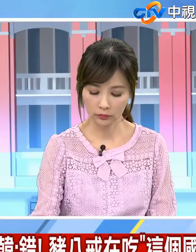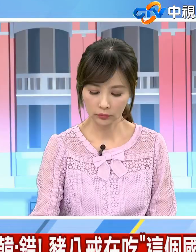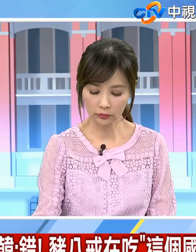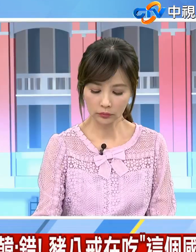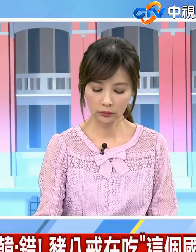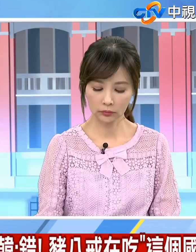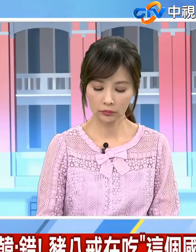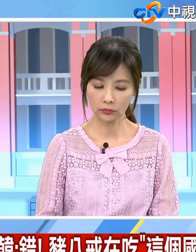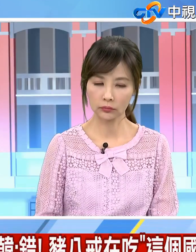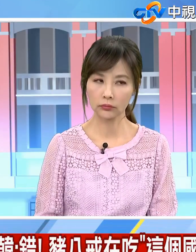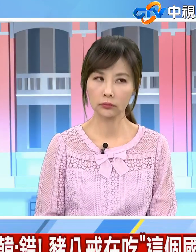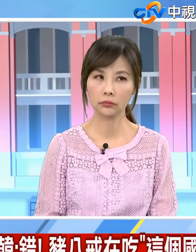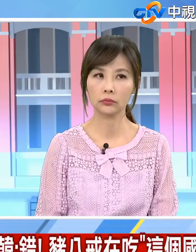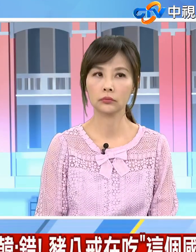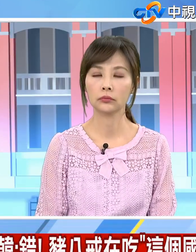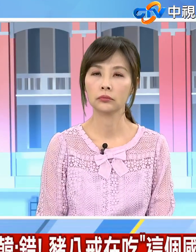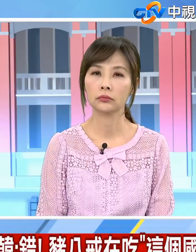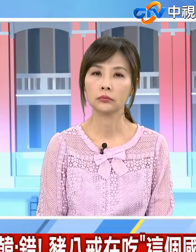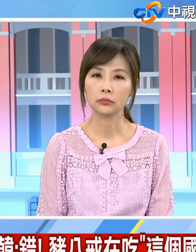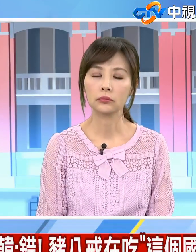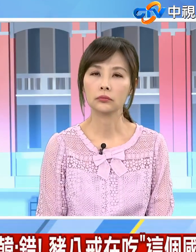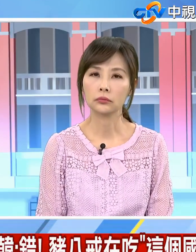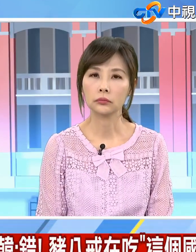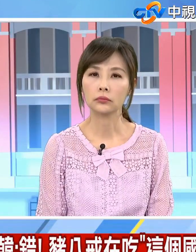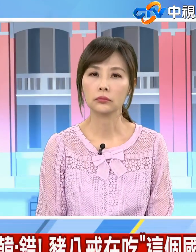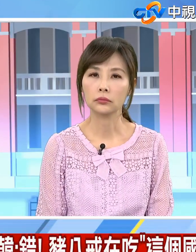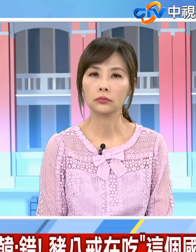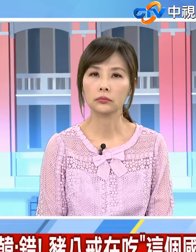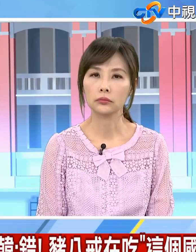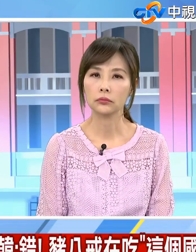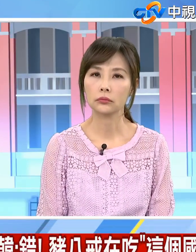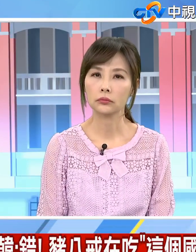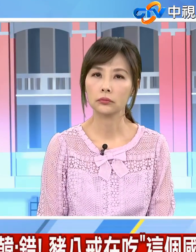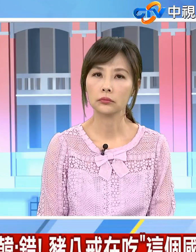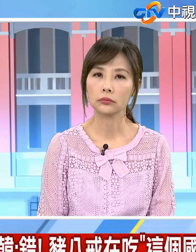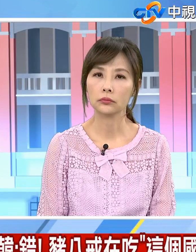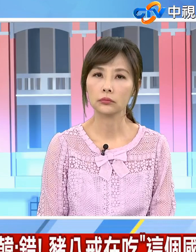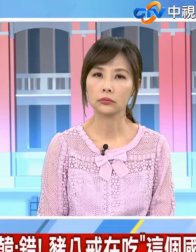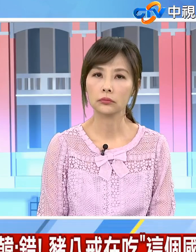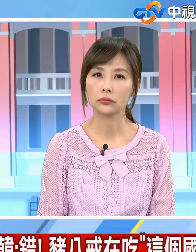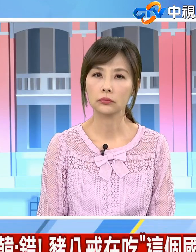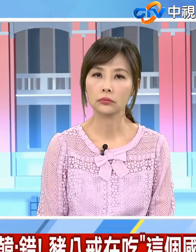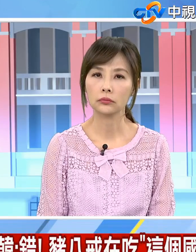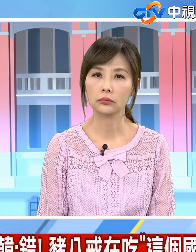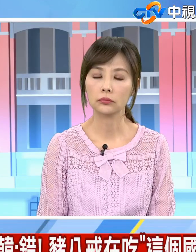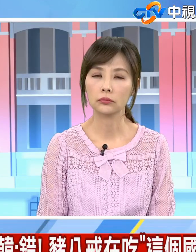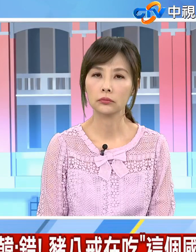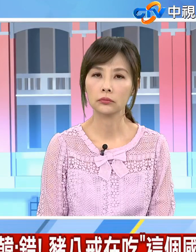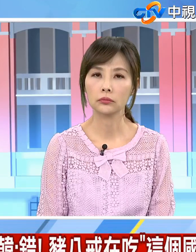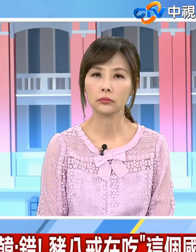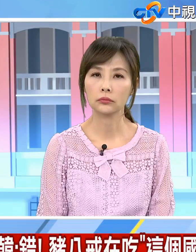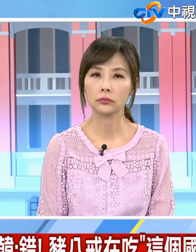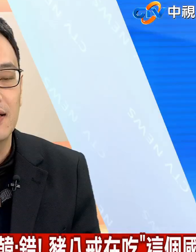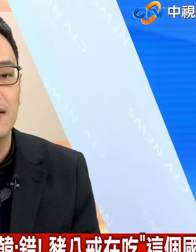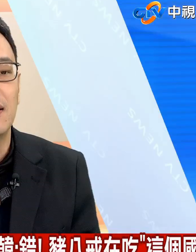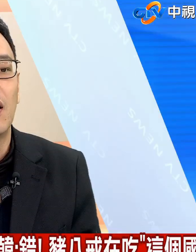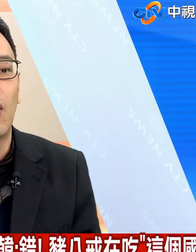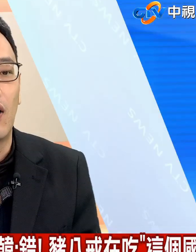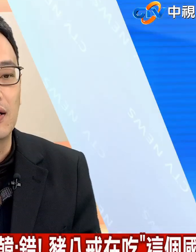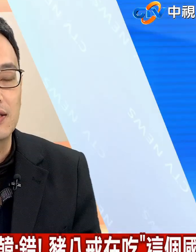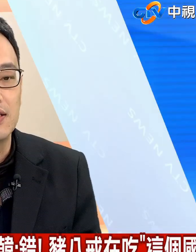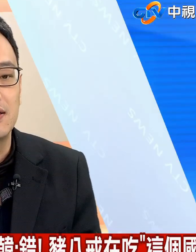经有理想会被尊敬的民进党早就荡然无存了。四十年前桥头事